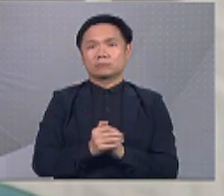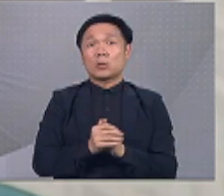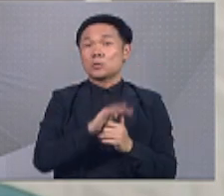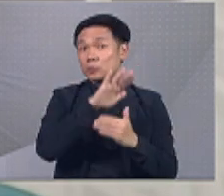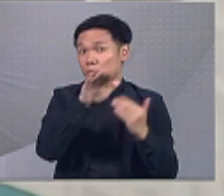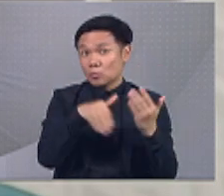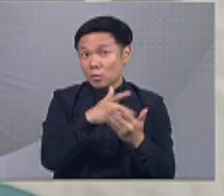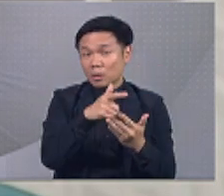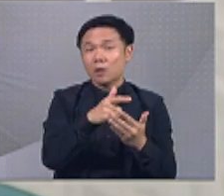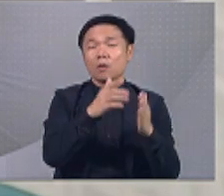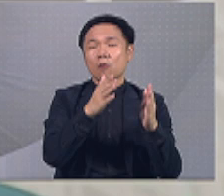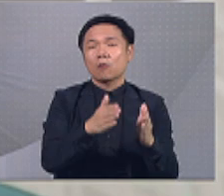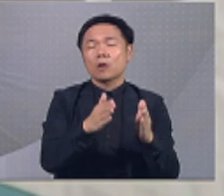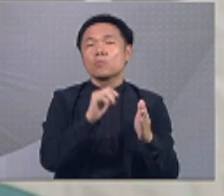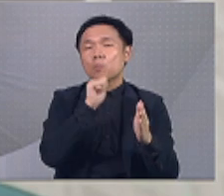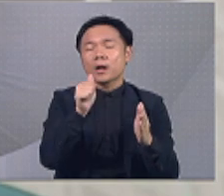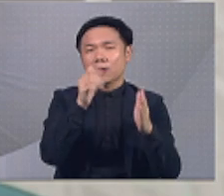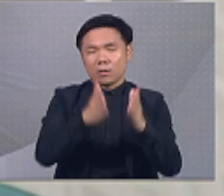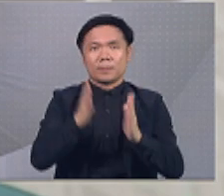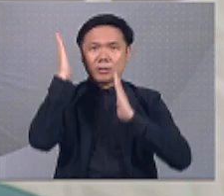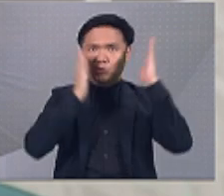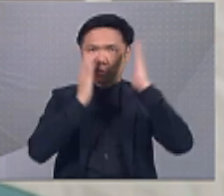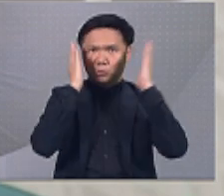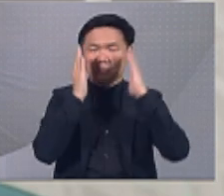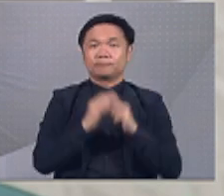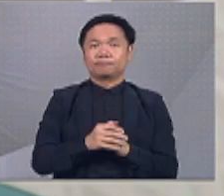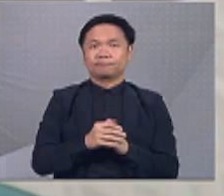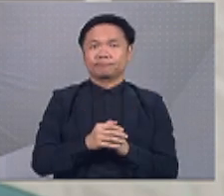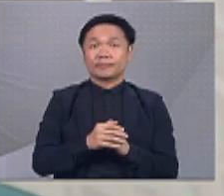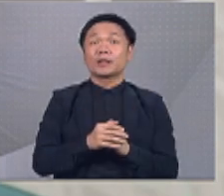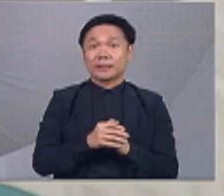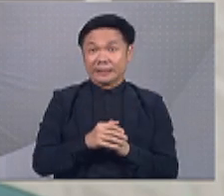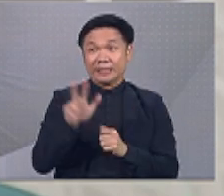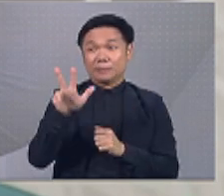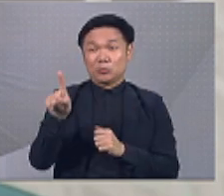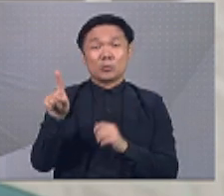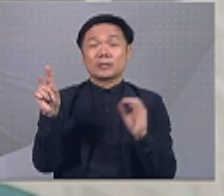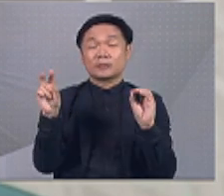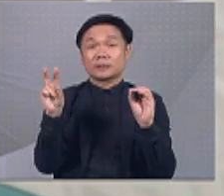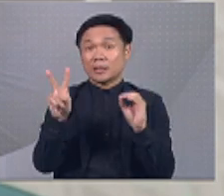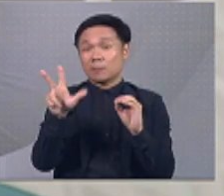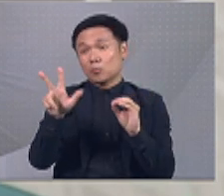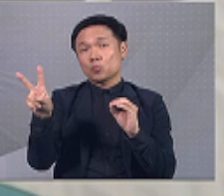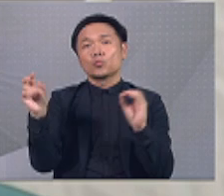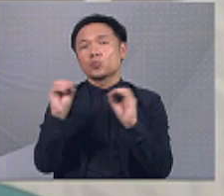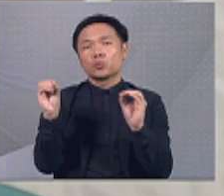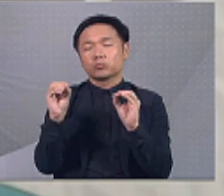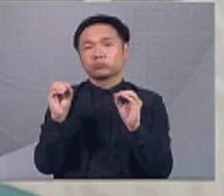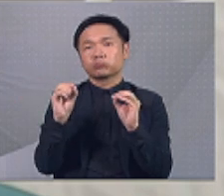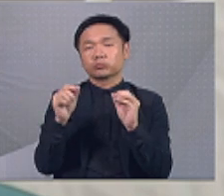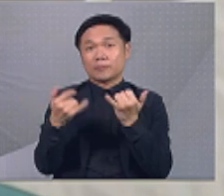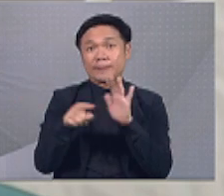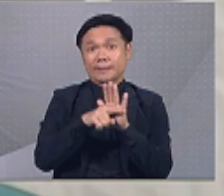bukan warganegara jumlah Yankees negatif adalah 32 dan lama menunggu keputusannya lah